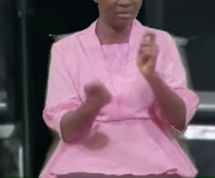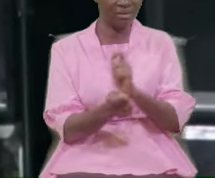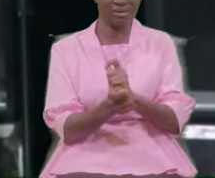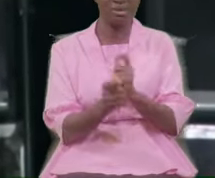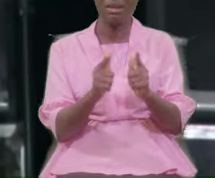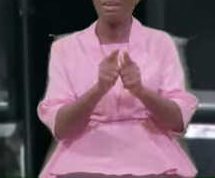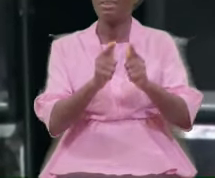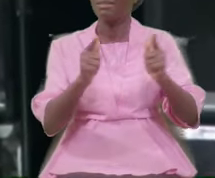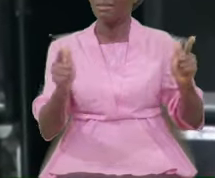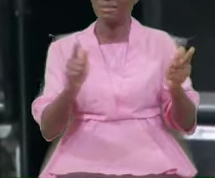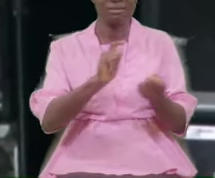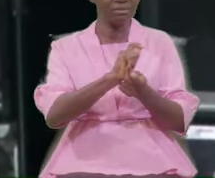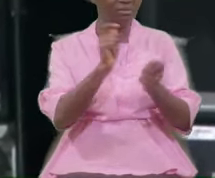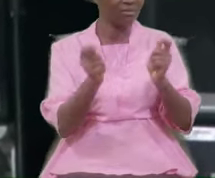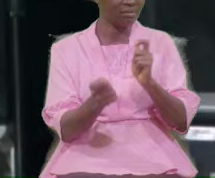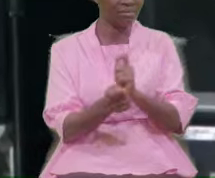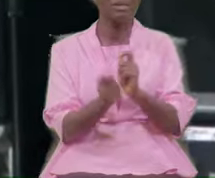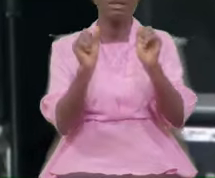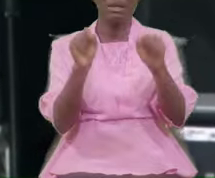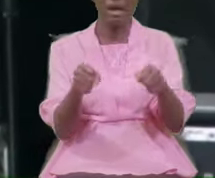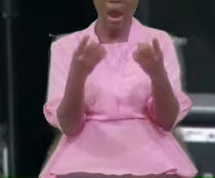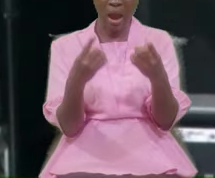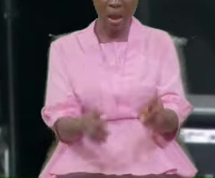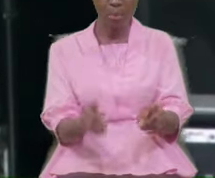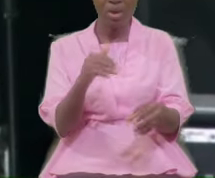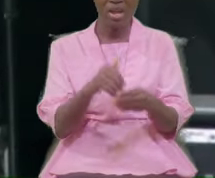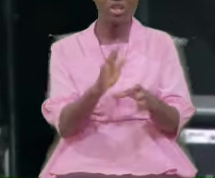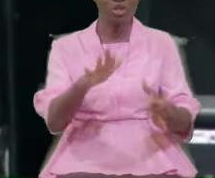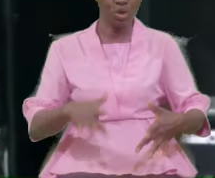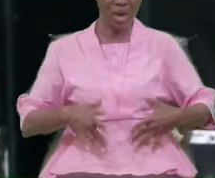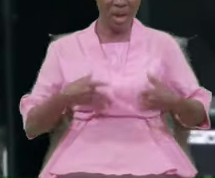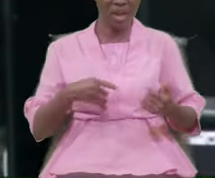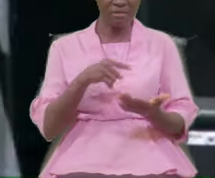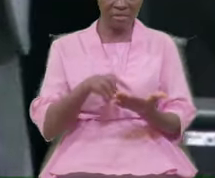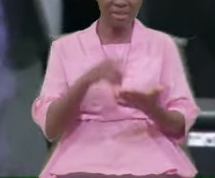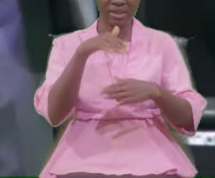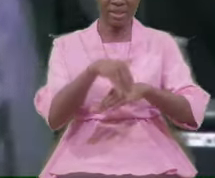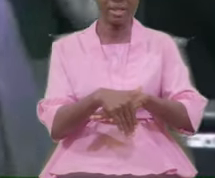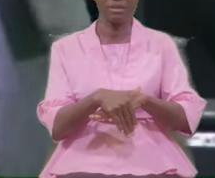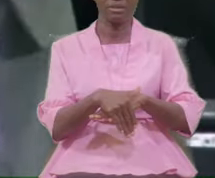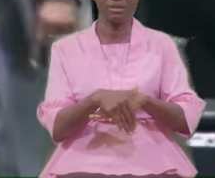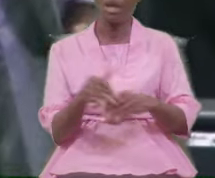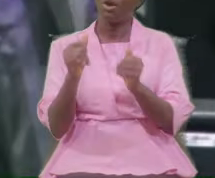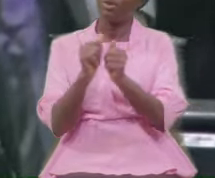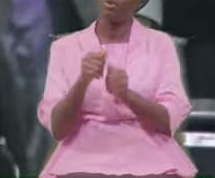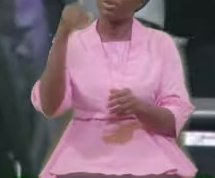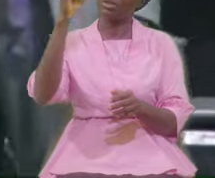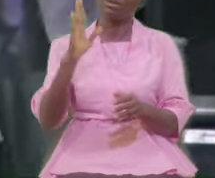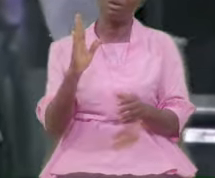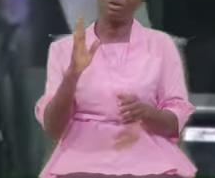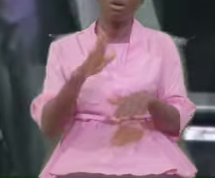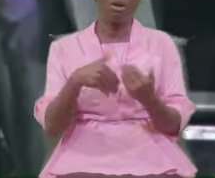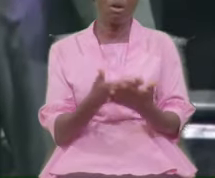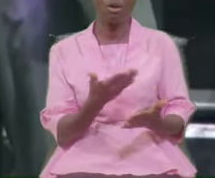angon can take place in your life ton with God all are